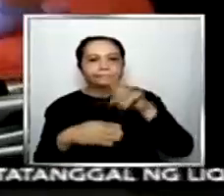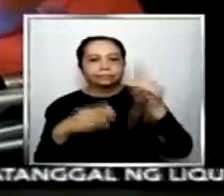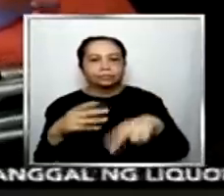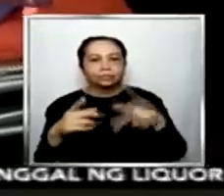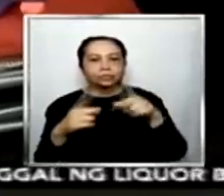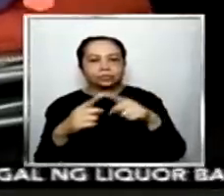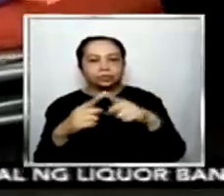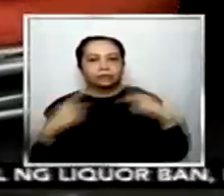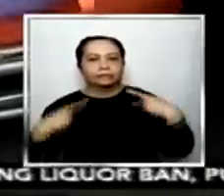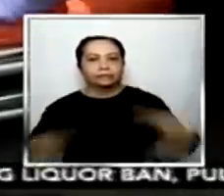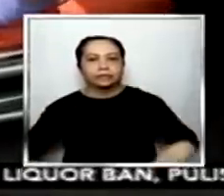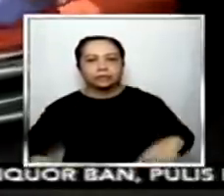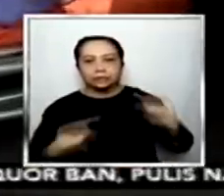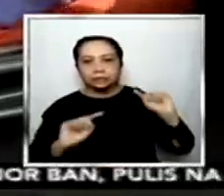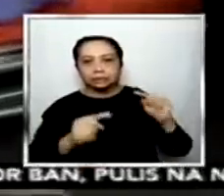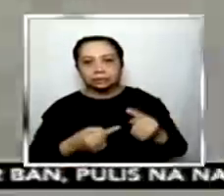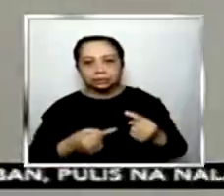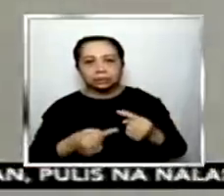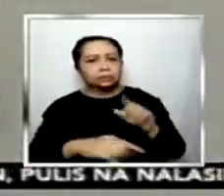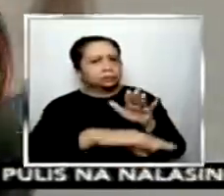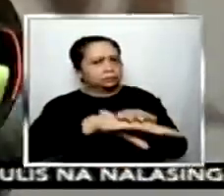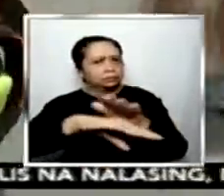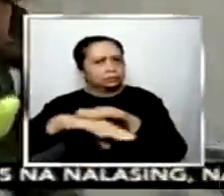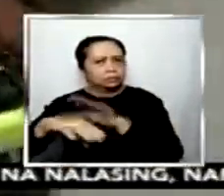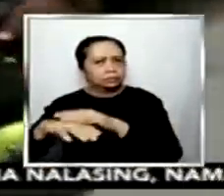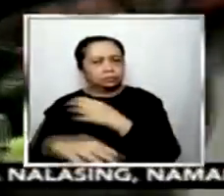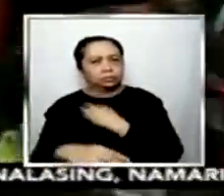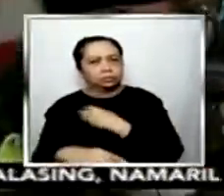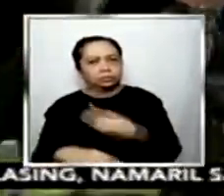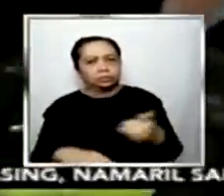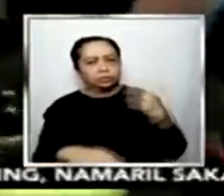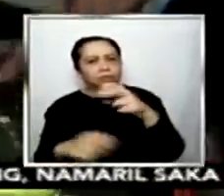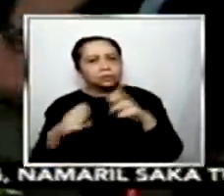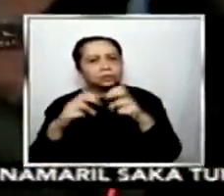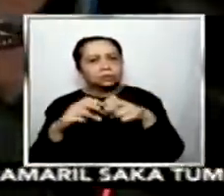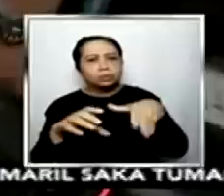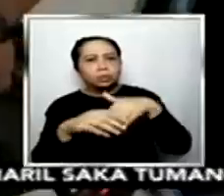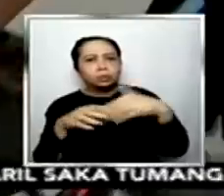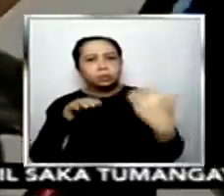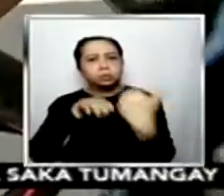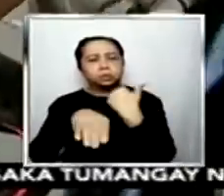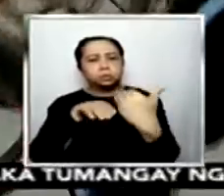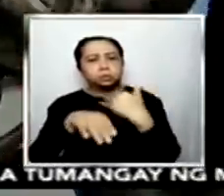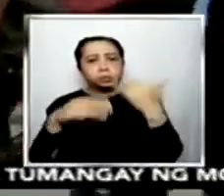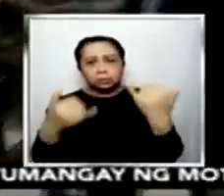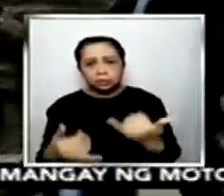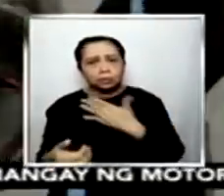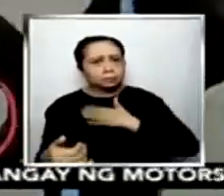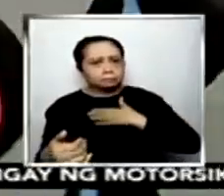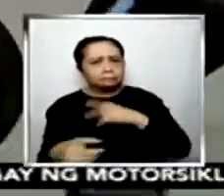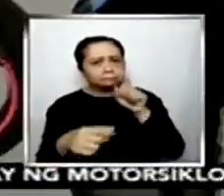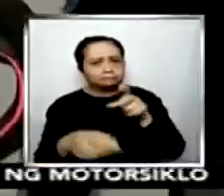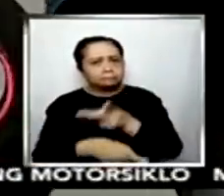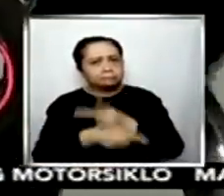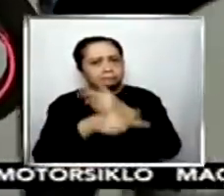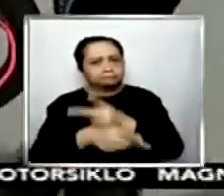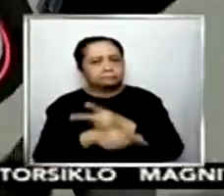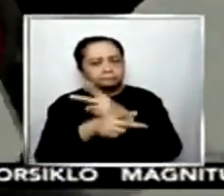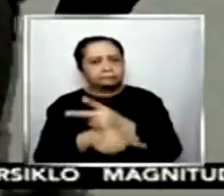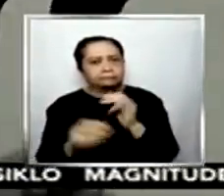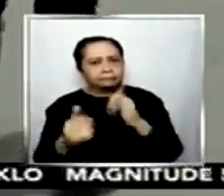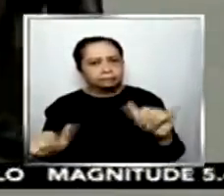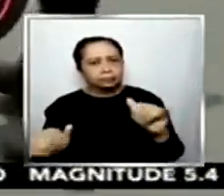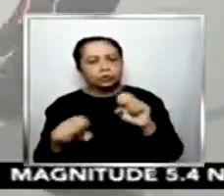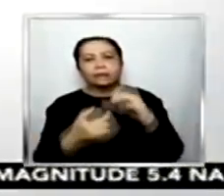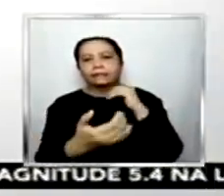injury. Paalala ng mga otoridad, kahit maluwang ang mga kalsada ngayon, kailangang doble ingat pa rin para maiwasan